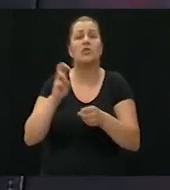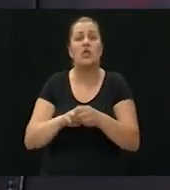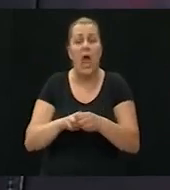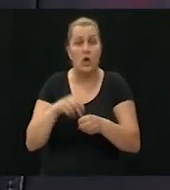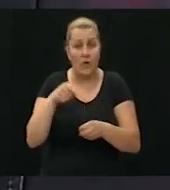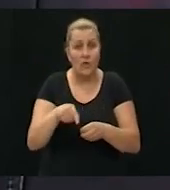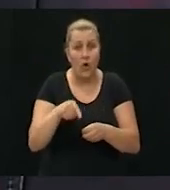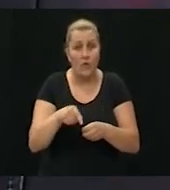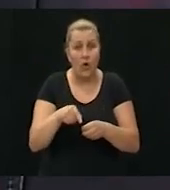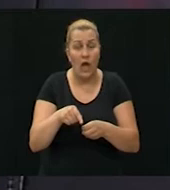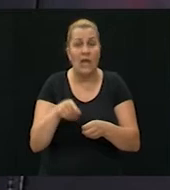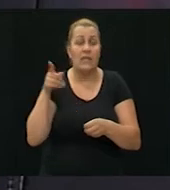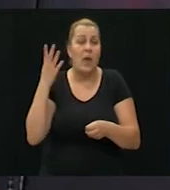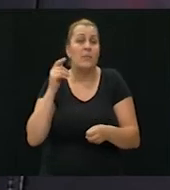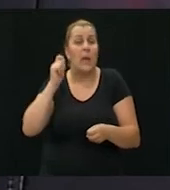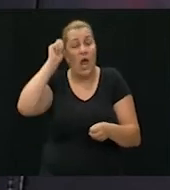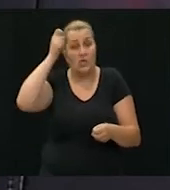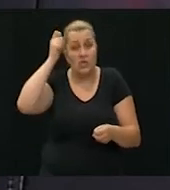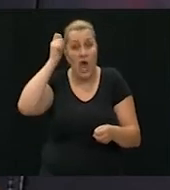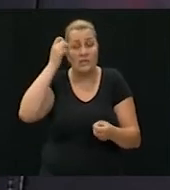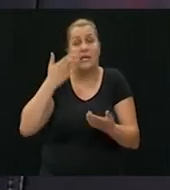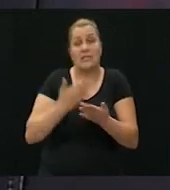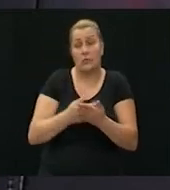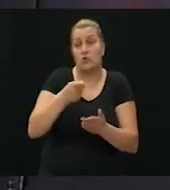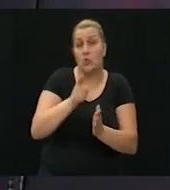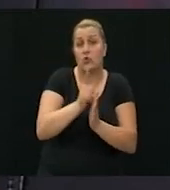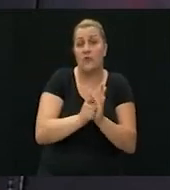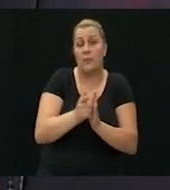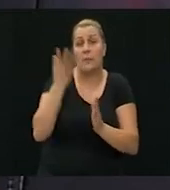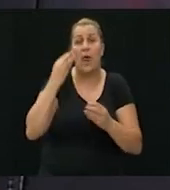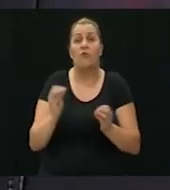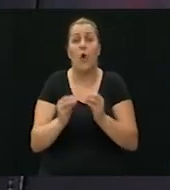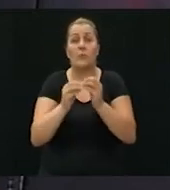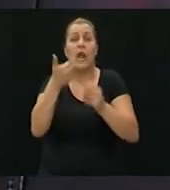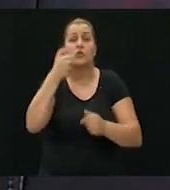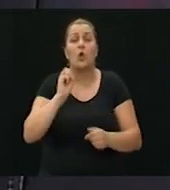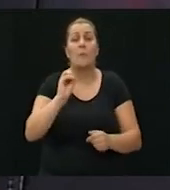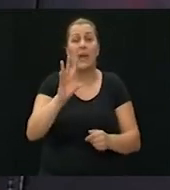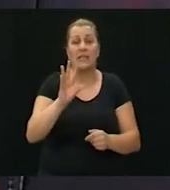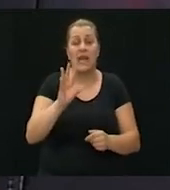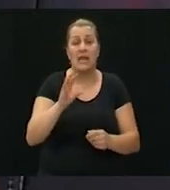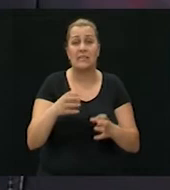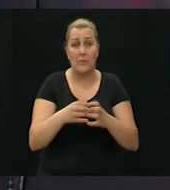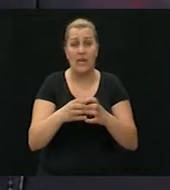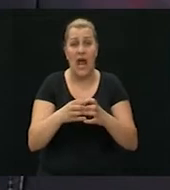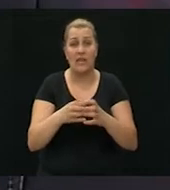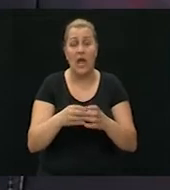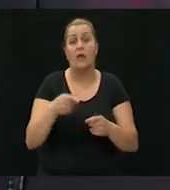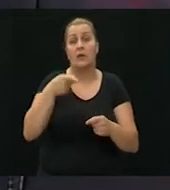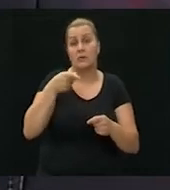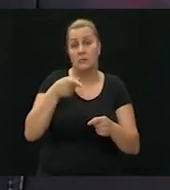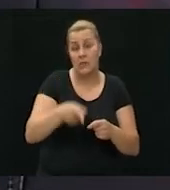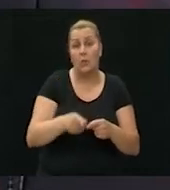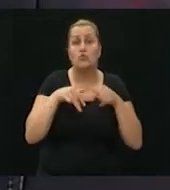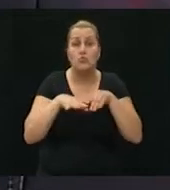te postroje, što bi im bila čast, jer istovremeno je bila u to vrijeme zapravo i formirana 115. brigada, tako da